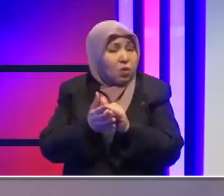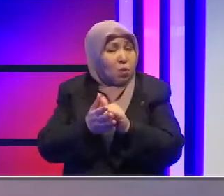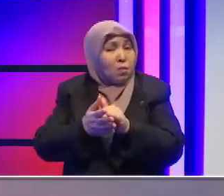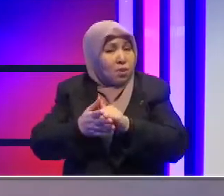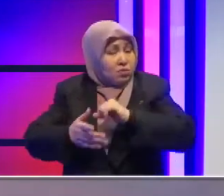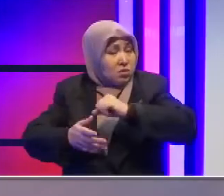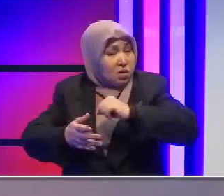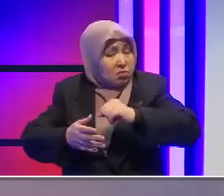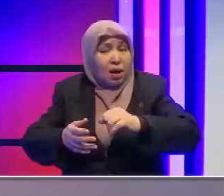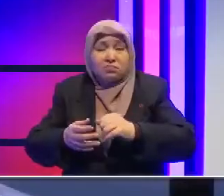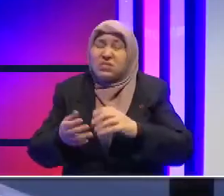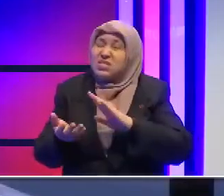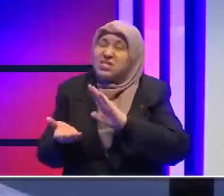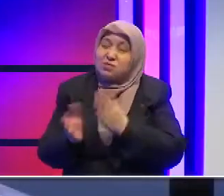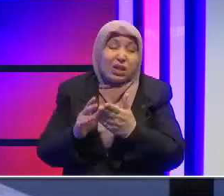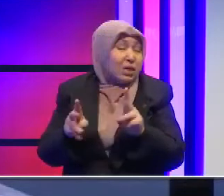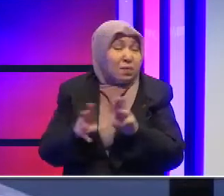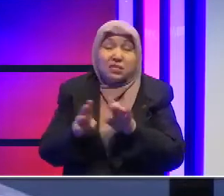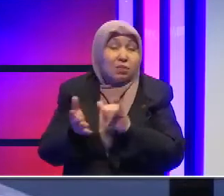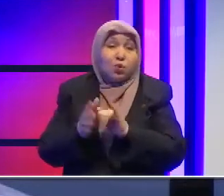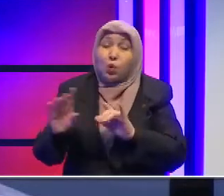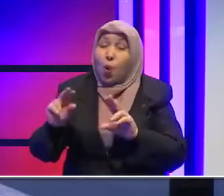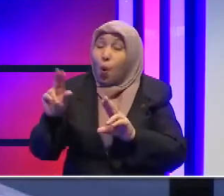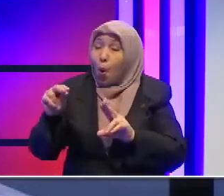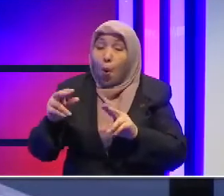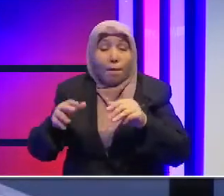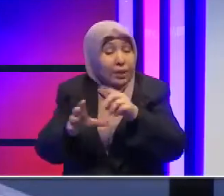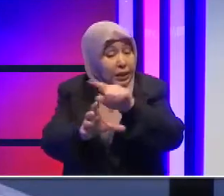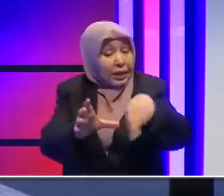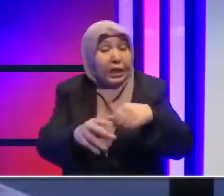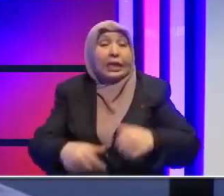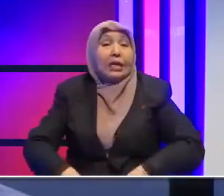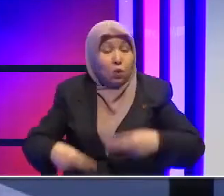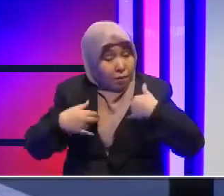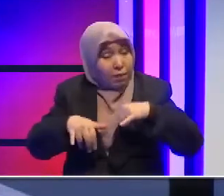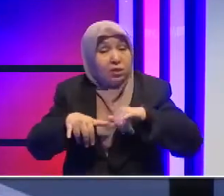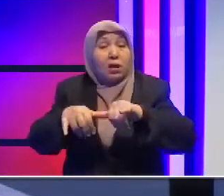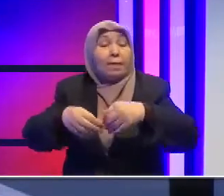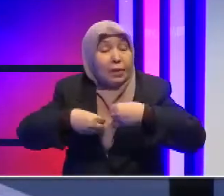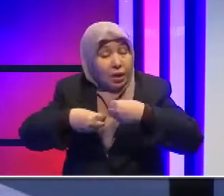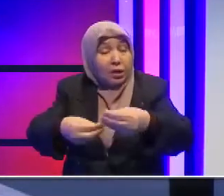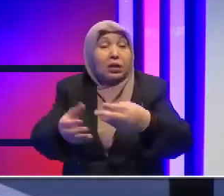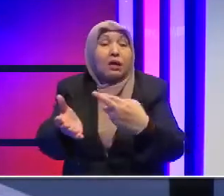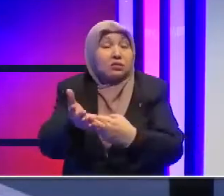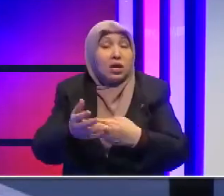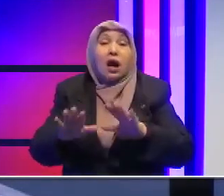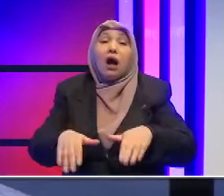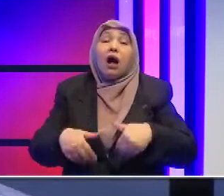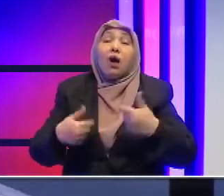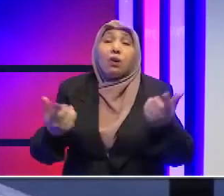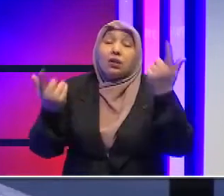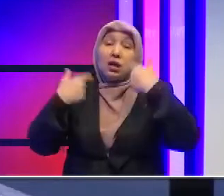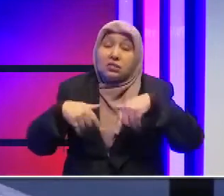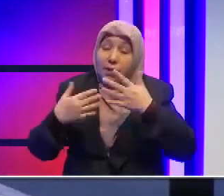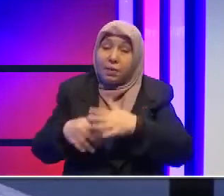Taala ni mati begitu saja, tak. Bahkan kata Allah mereka itu hidup dan mereka itu berterusan diberikan rezeki. Bagaimana rezeki itu datang selepas